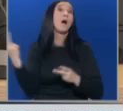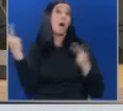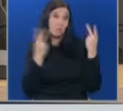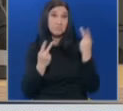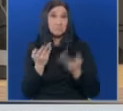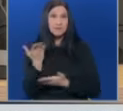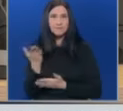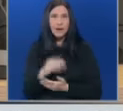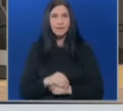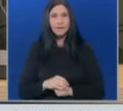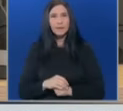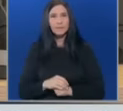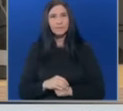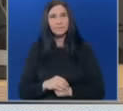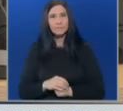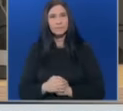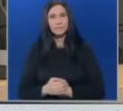Разбрахме ги.